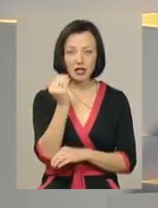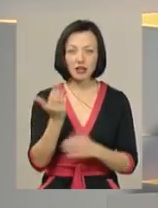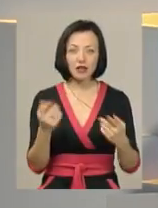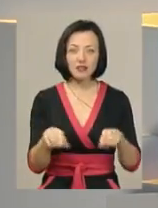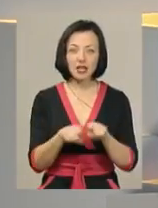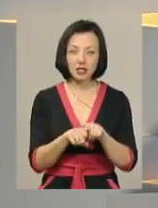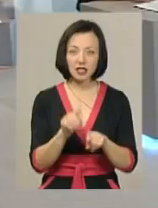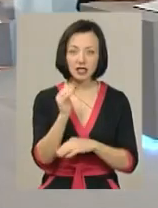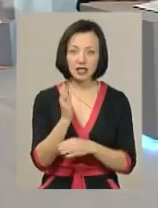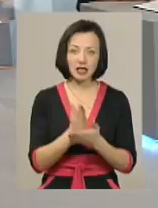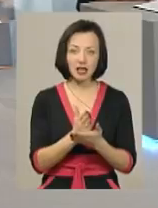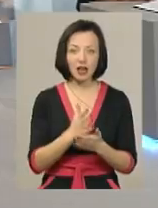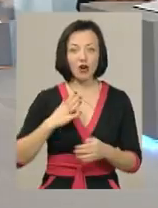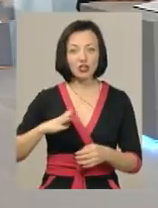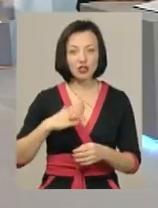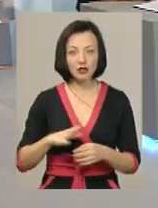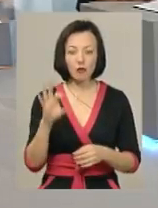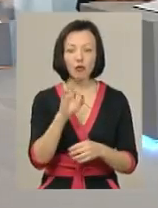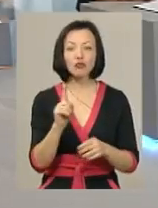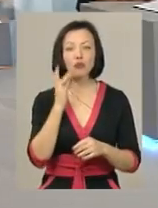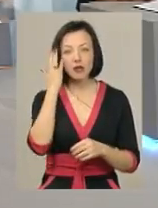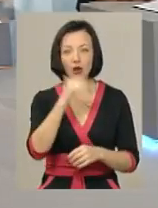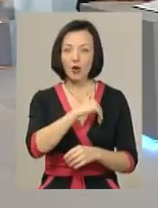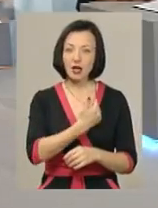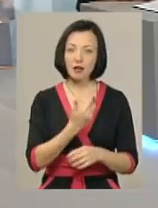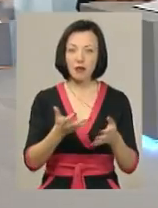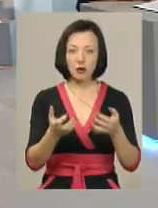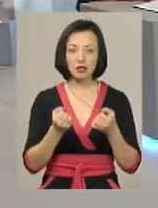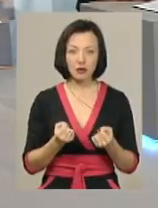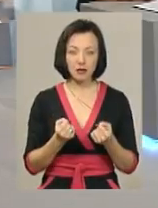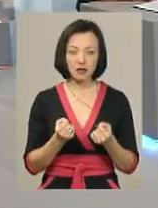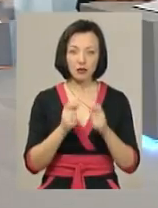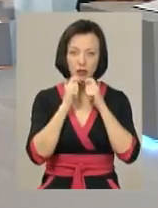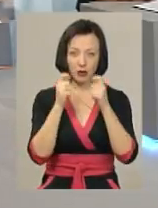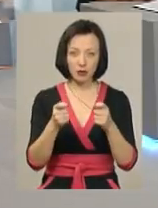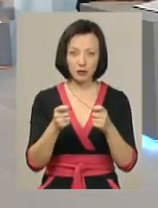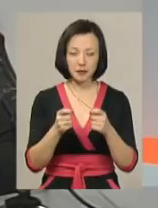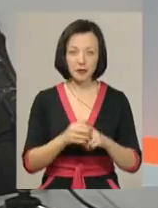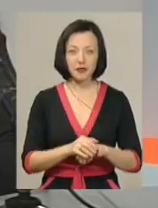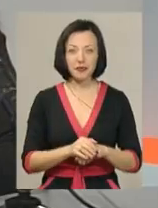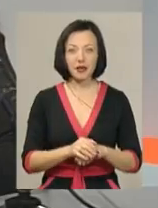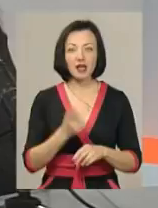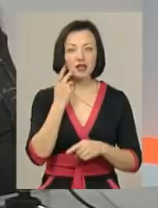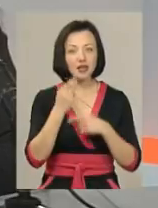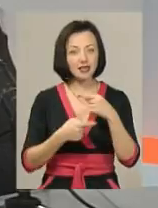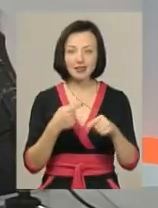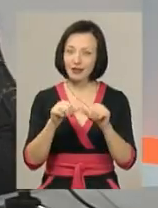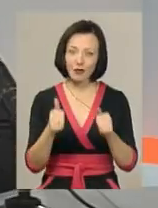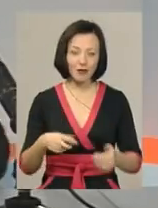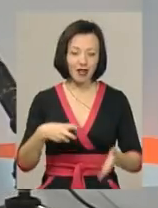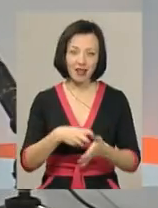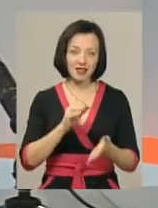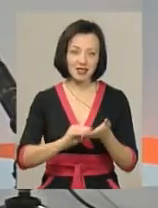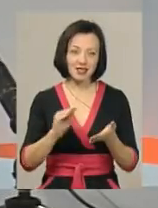яку все ж таки в дитини є таке якесь очікування про що вона мріє і хотіла б от отримати подарунок ну традиційна форма листи листи